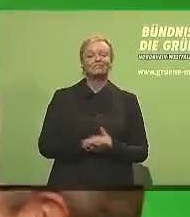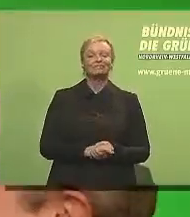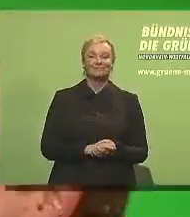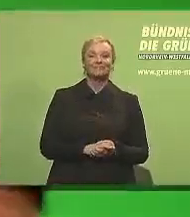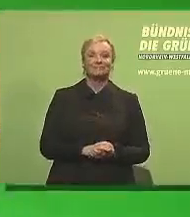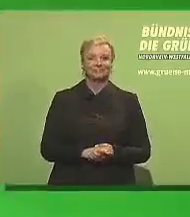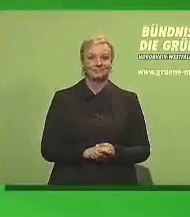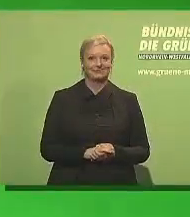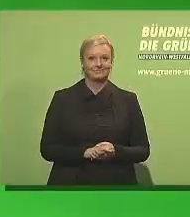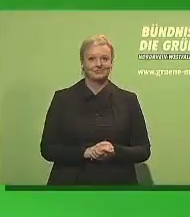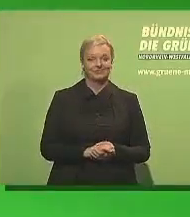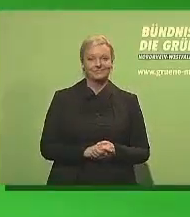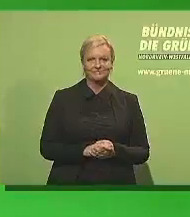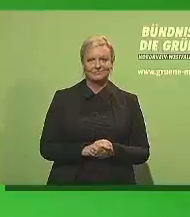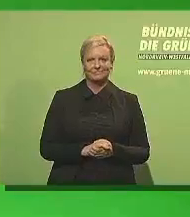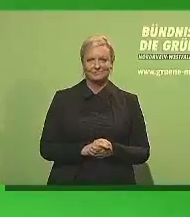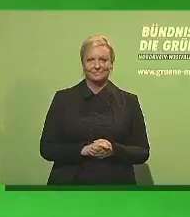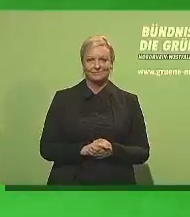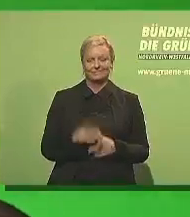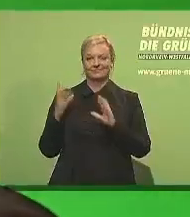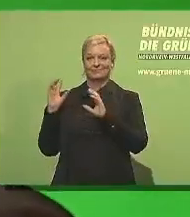denke, das macht Spaß.